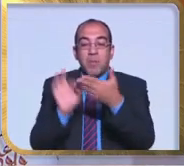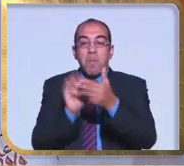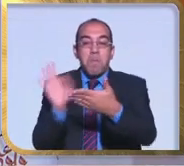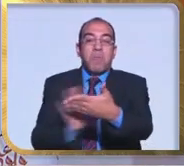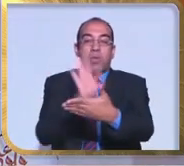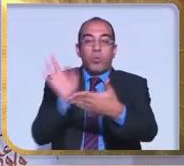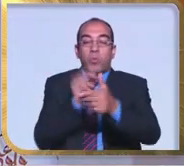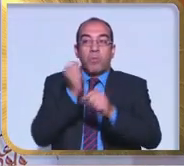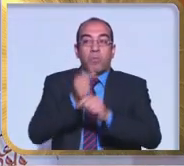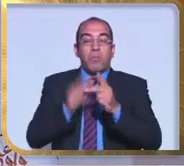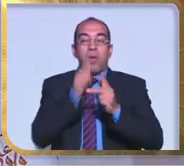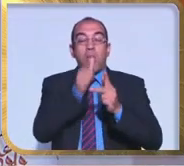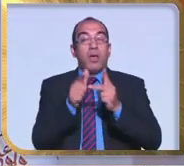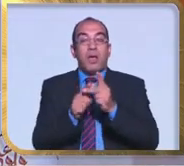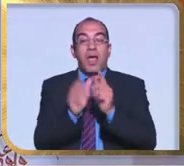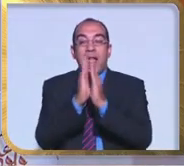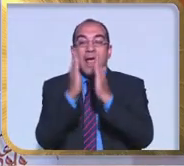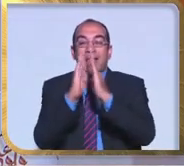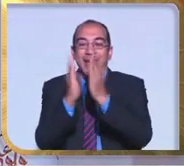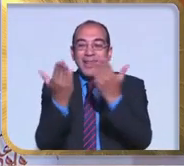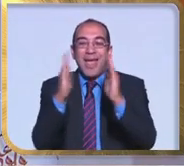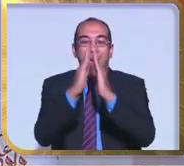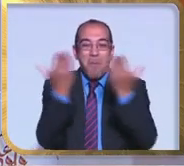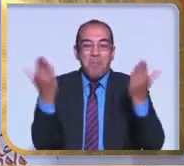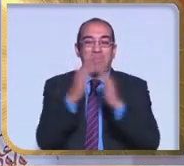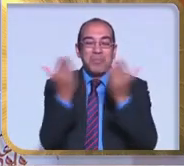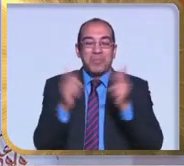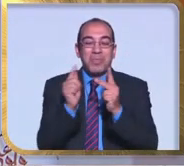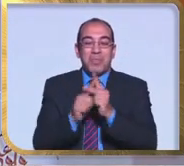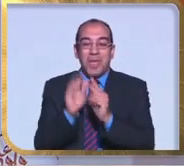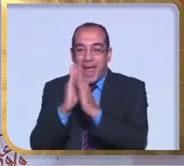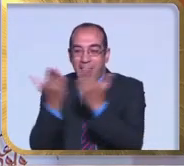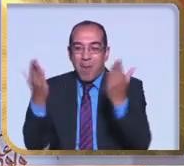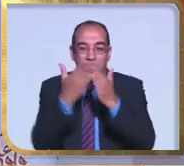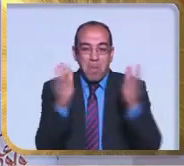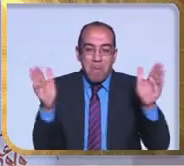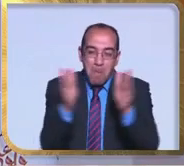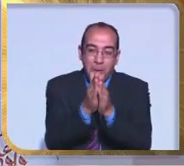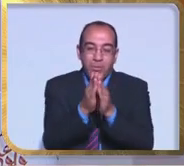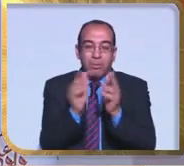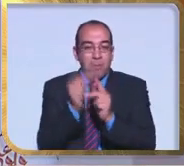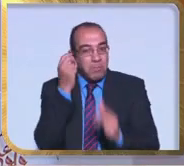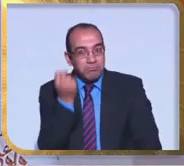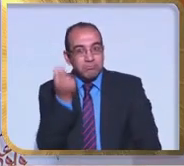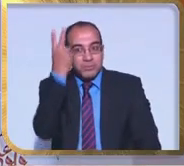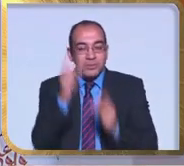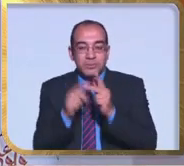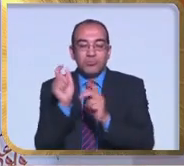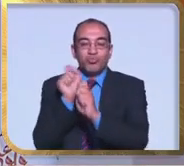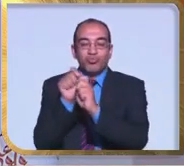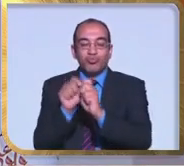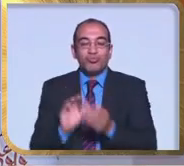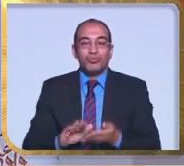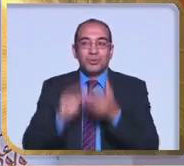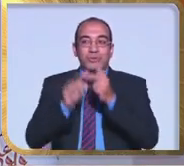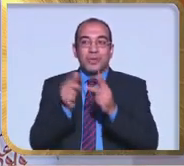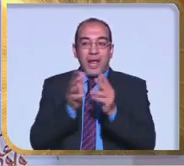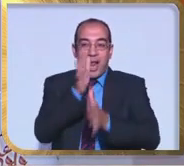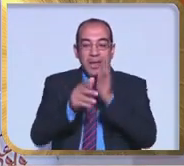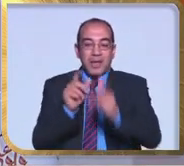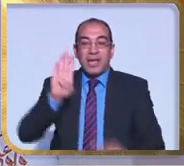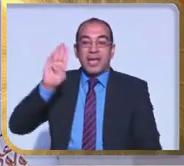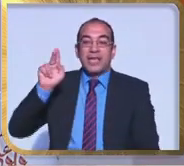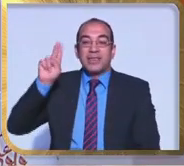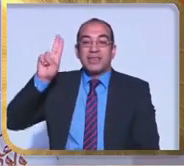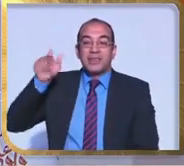المكتوب. وهو في يعني اصطلاح الجماعة المؤلفين والمصنفين إنه كلمة